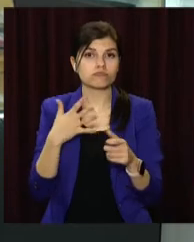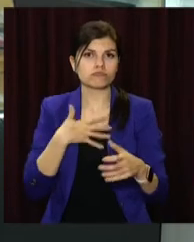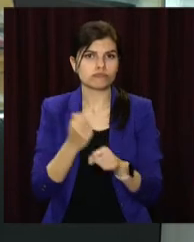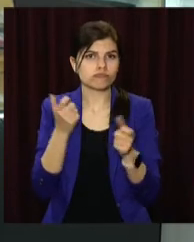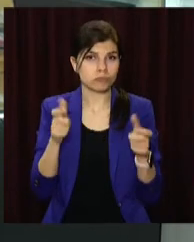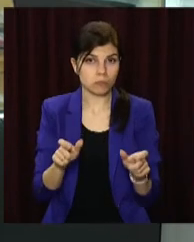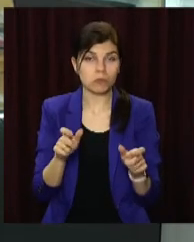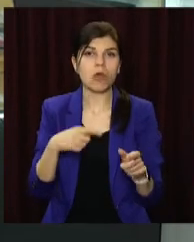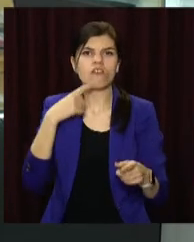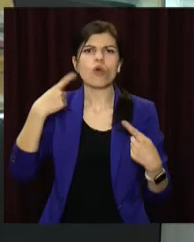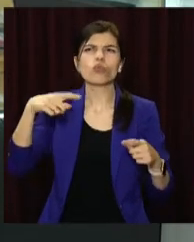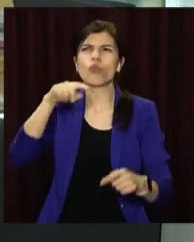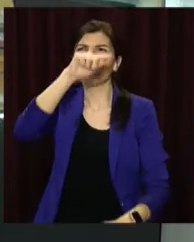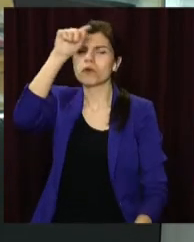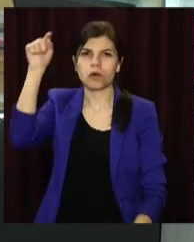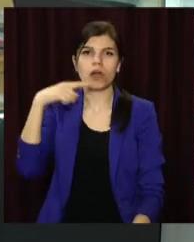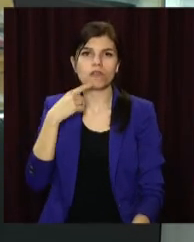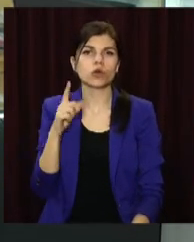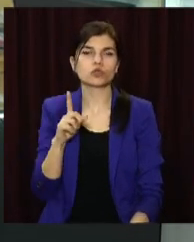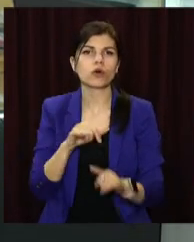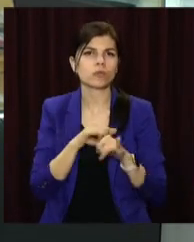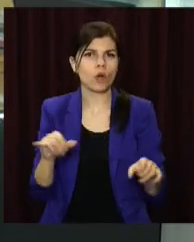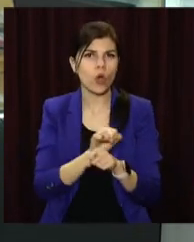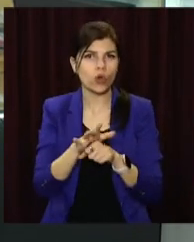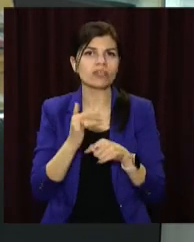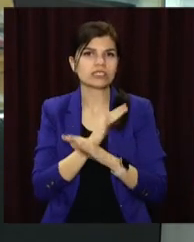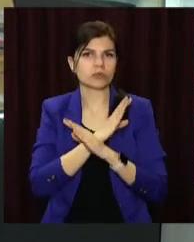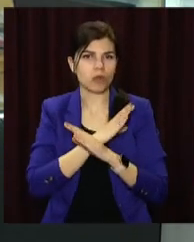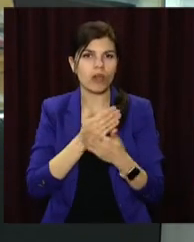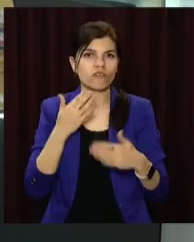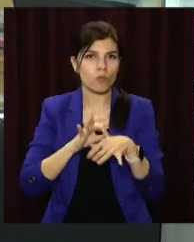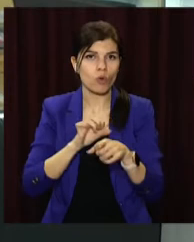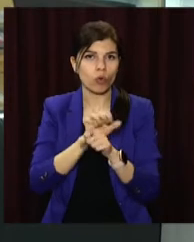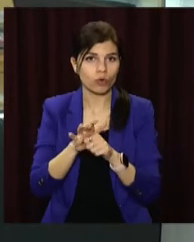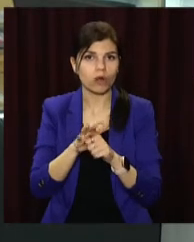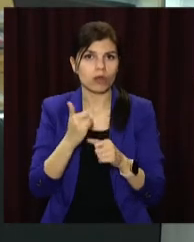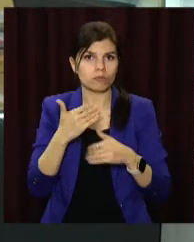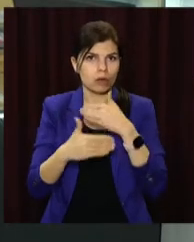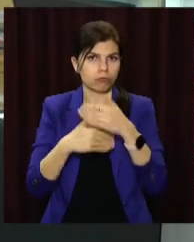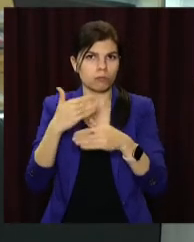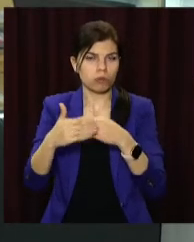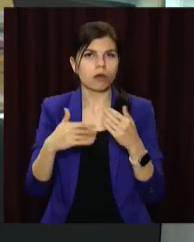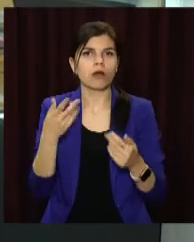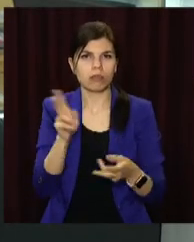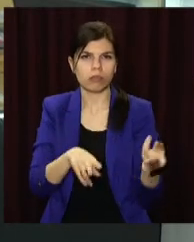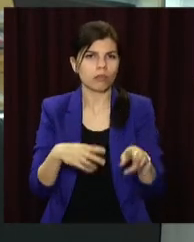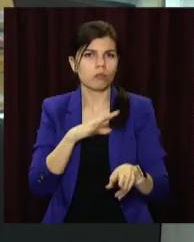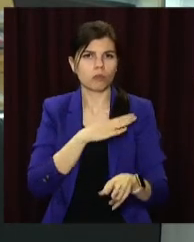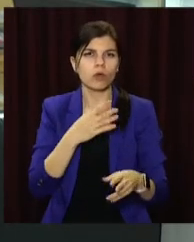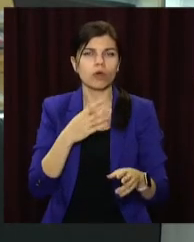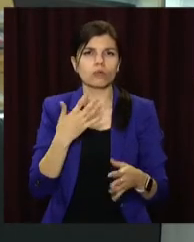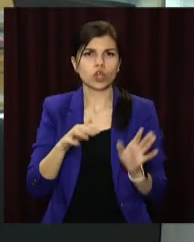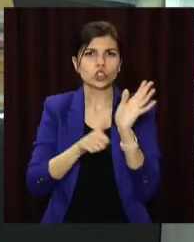дані урядів різних країн свідчать, що темпи поширення ковід та смертність від недуги нарощують темпи. Летальні випадки зростають вже